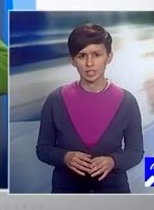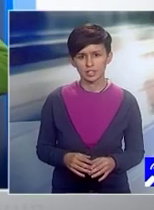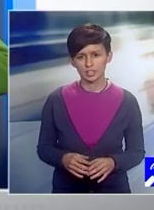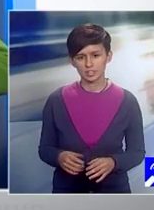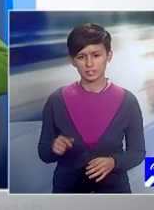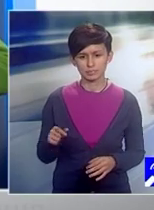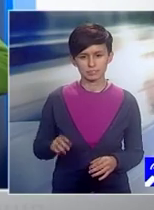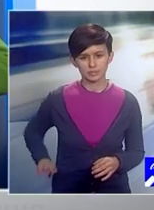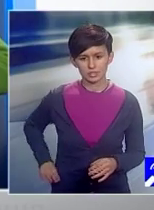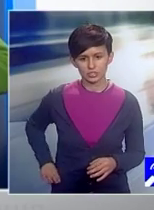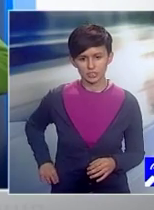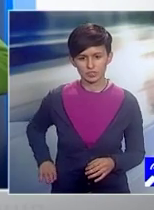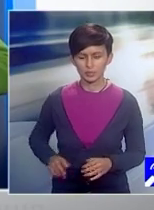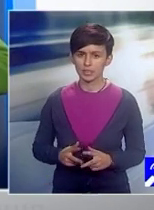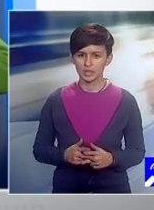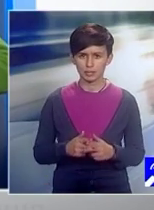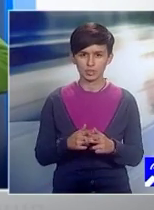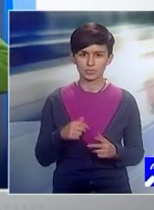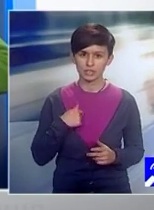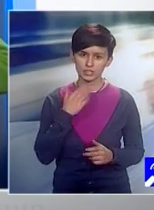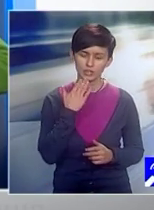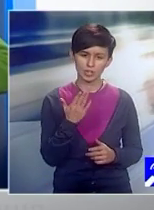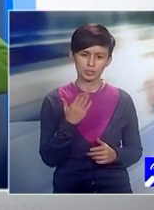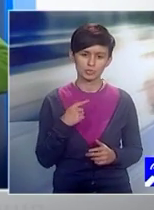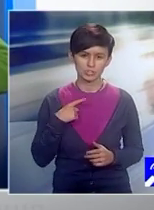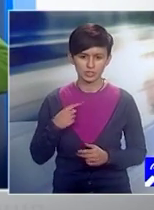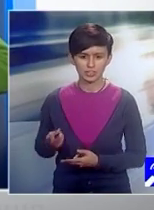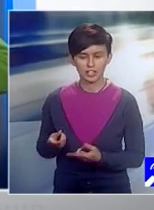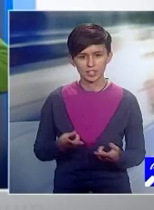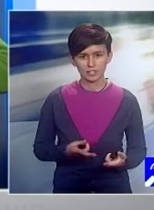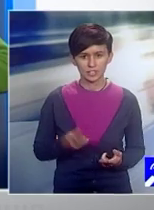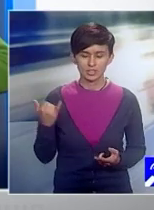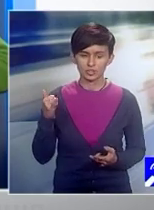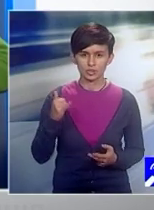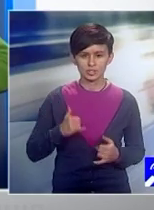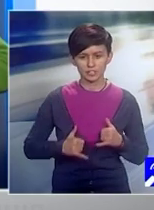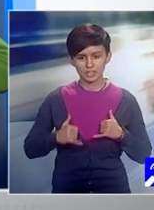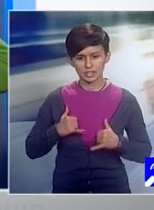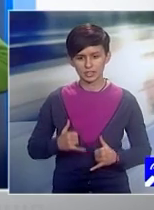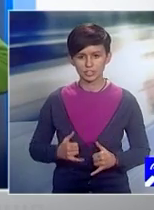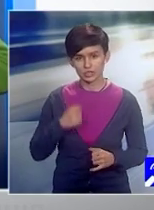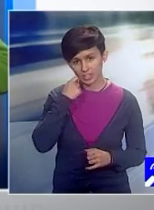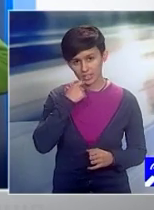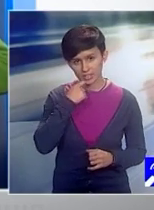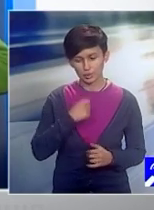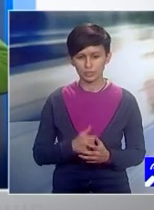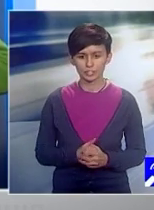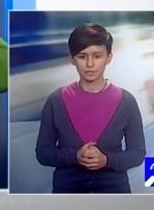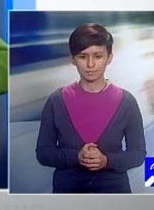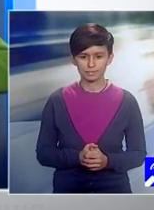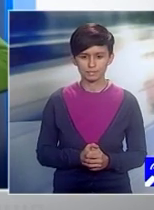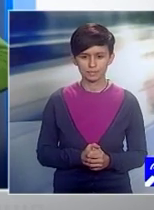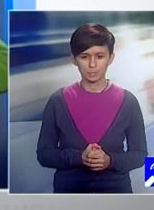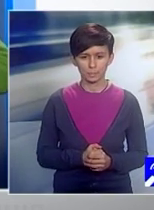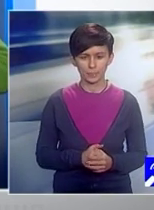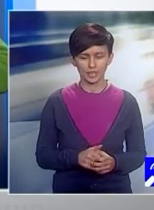femei, tanti Dumitrița, căruia îi mulțumesc și care este invitată și va veni joi aici la Cluj, va veni și dânsa și